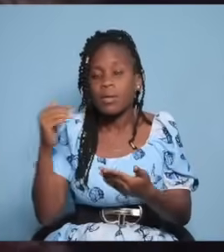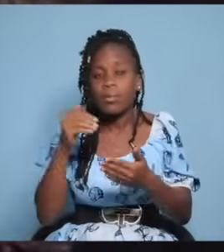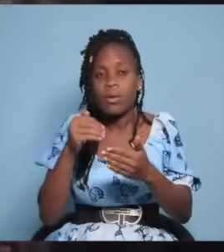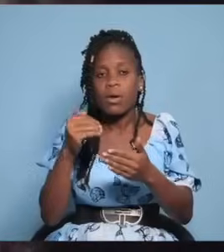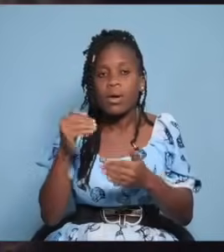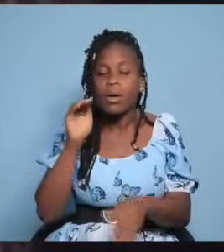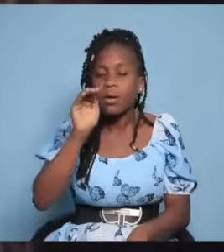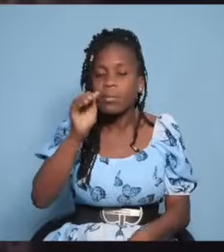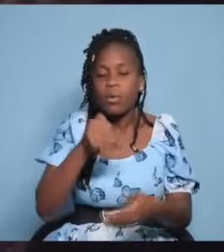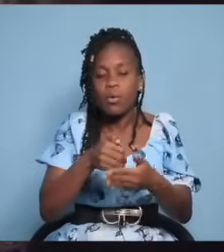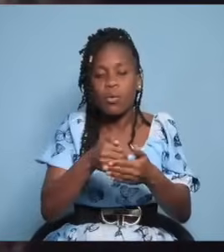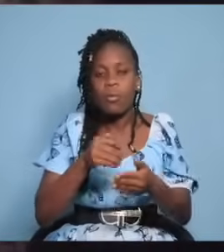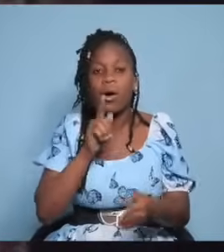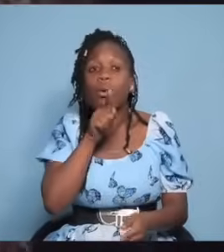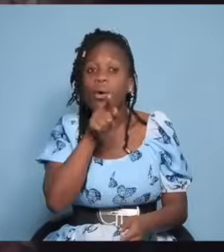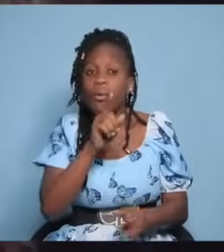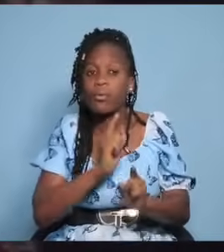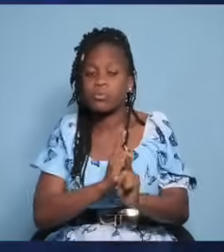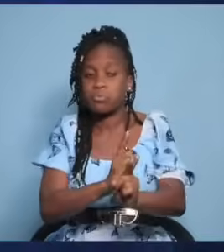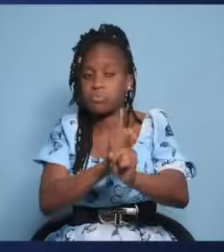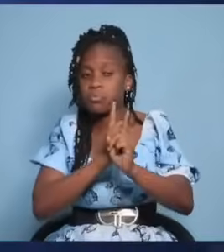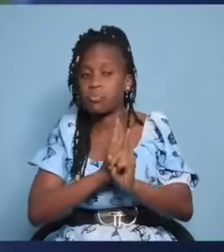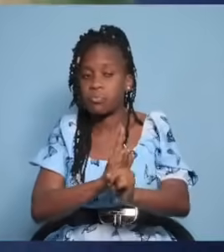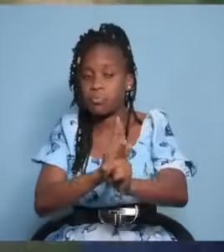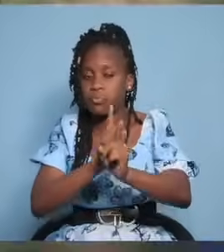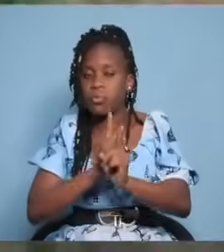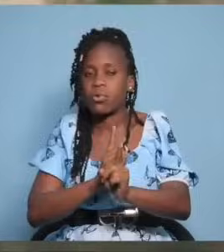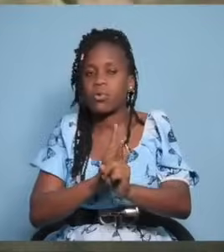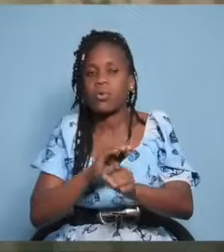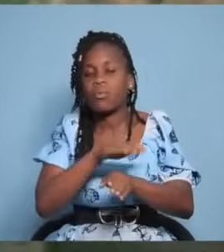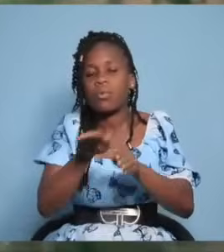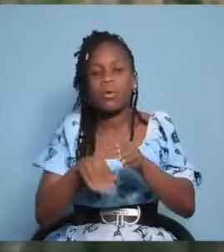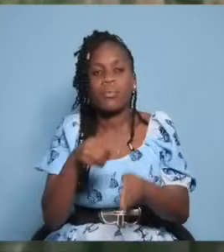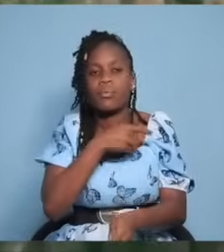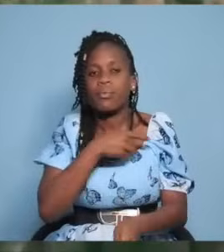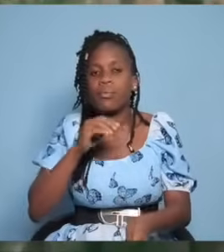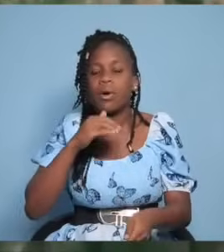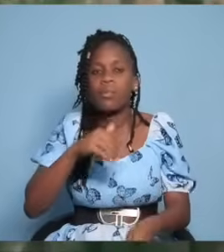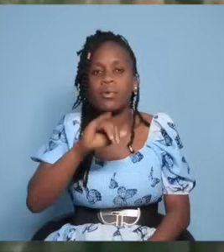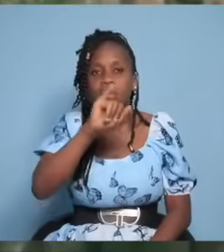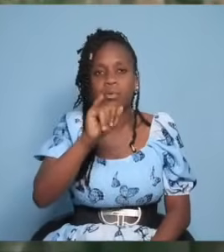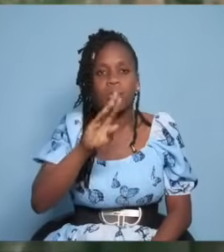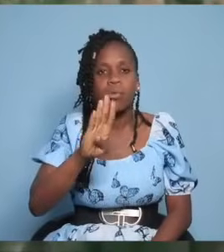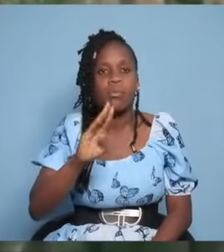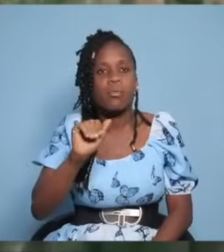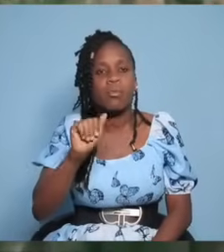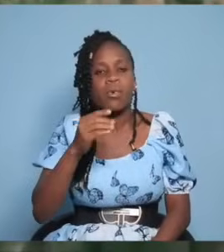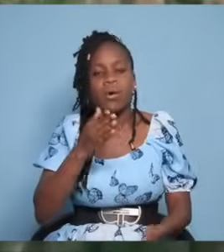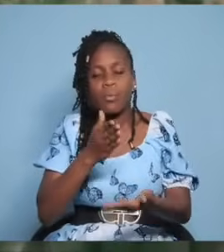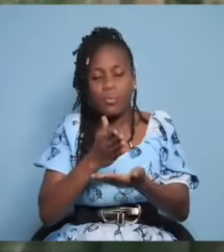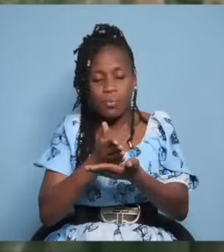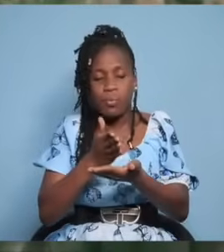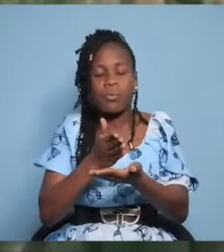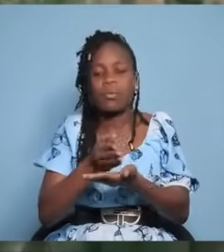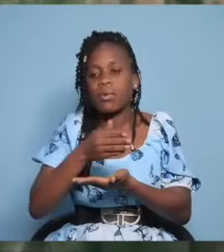utamueskoti makamu wa rais katika safari anaenda Juba, akitoka Juba ataenda Rwakitura, eneo ambalo lipo